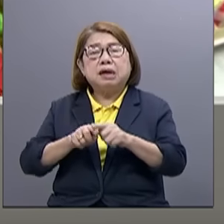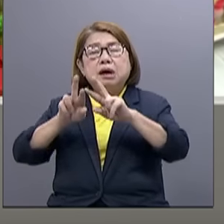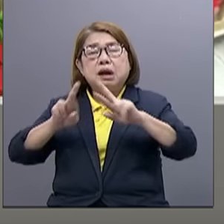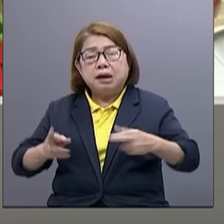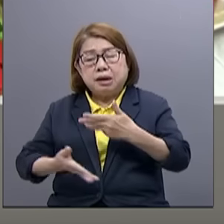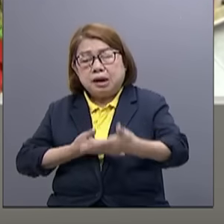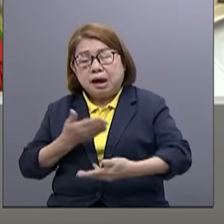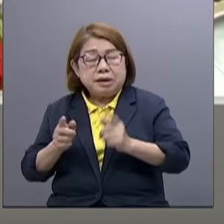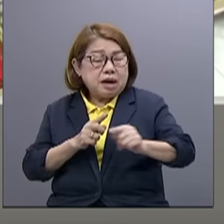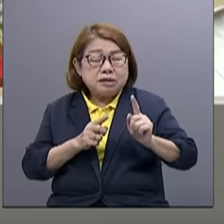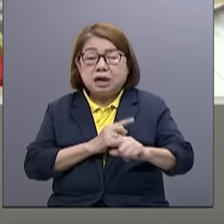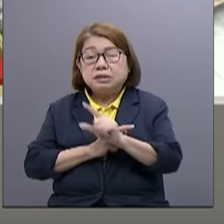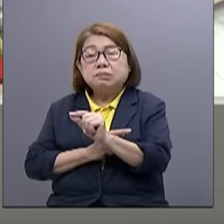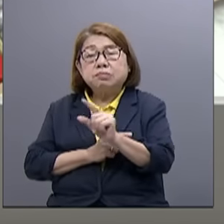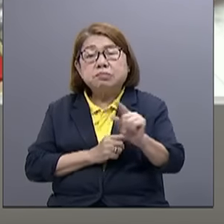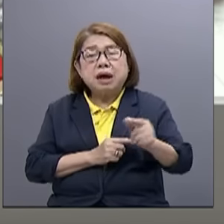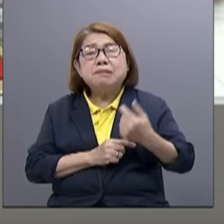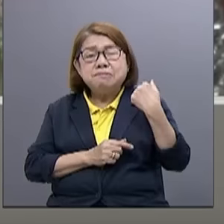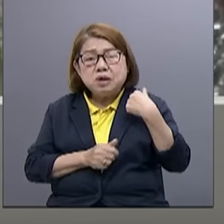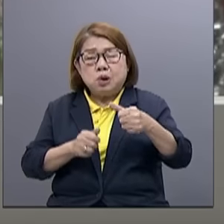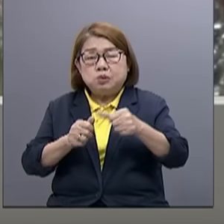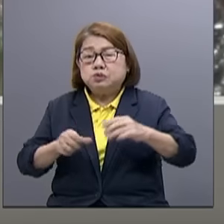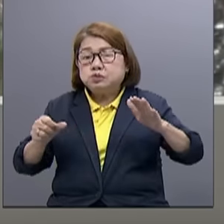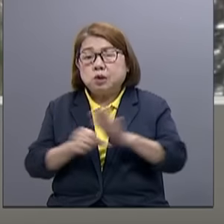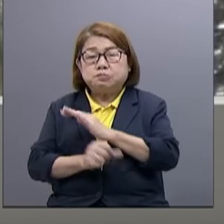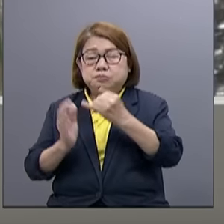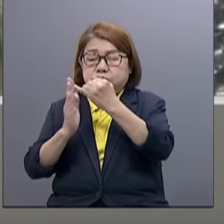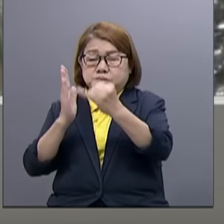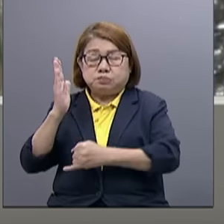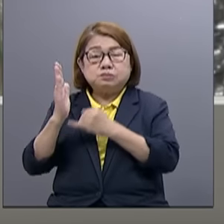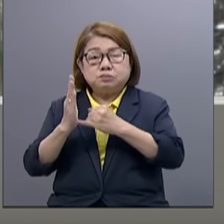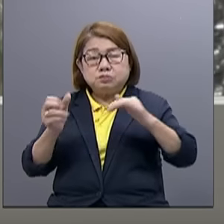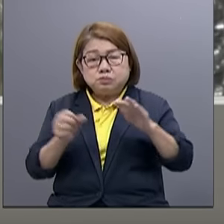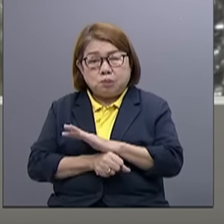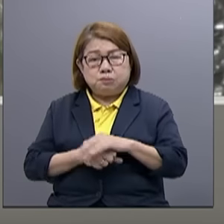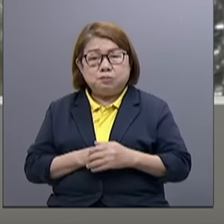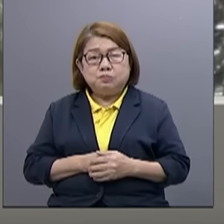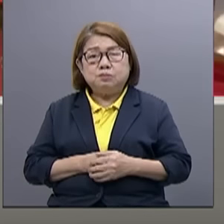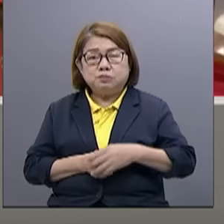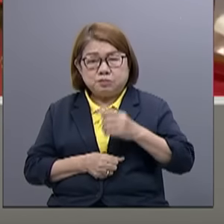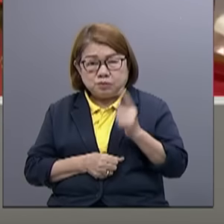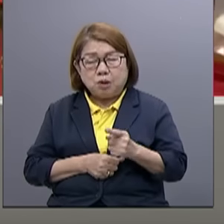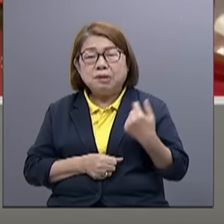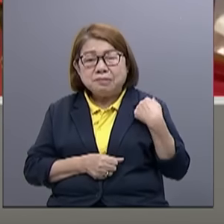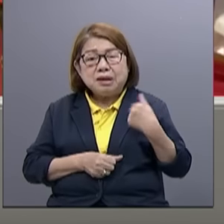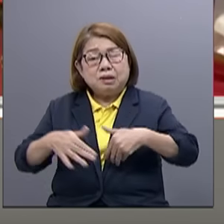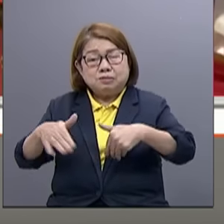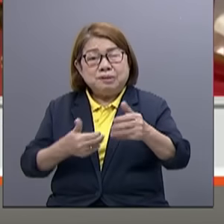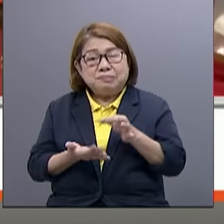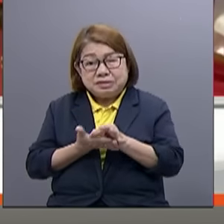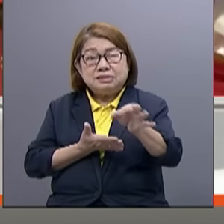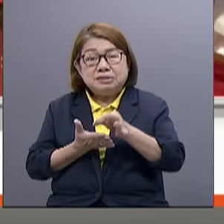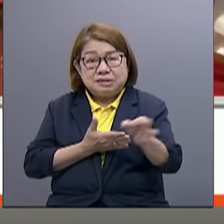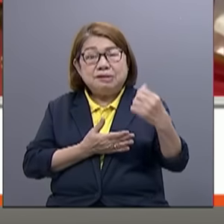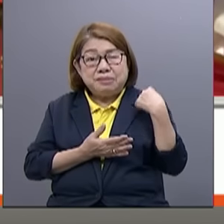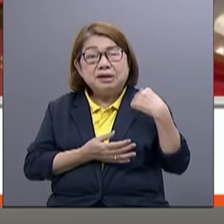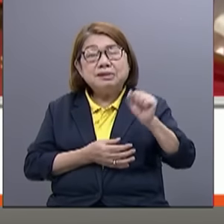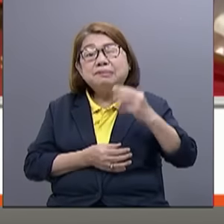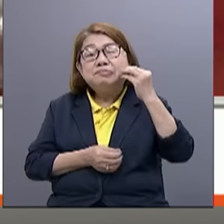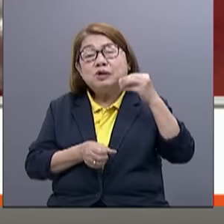ยู่ในสังคมแทบจะทุกจังหวัดมาแล้วนะคะน่าจะเป็นหนึ่งในประสบการณ์การช้อปปิ้งของคนไทยในหลายท้องถิ่น